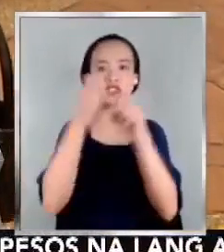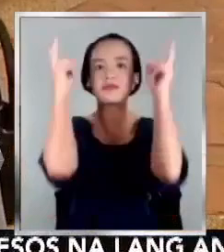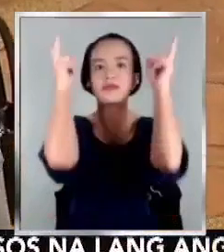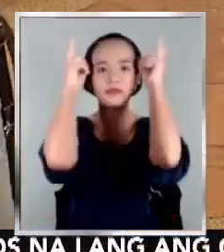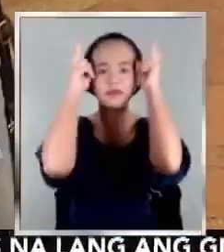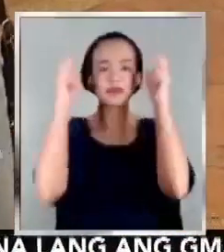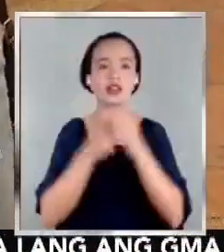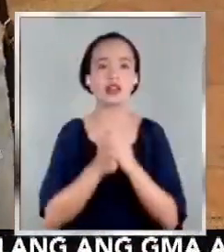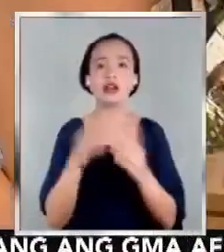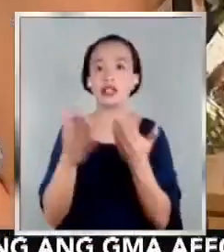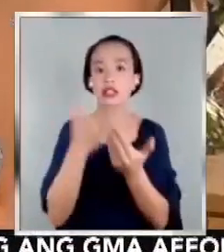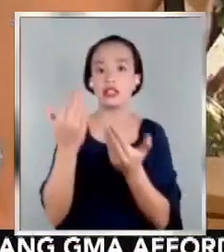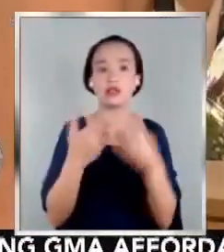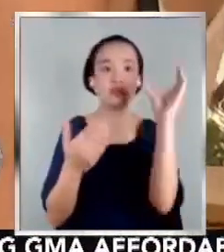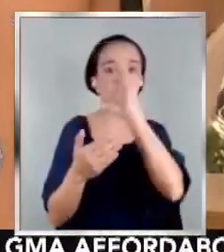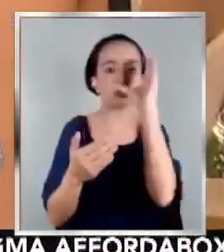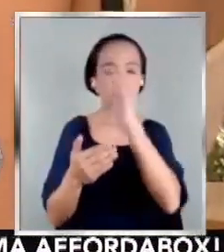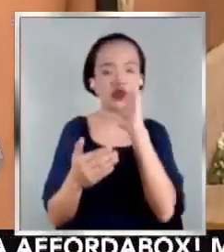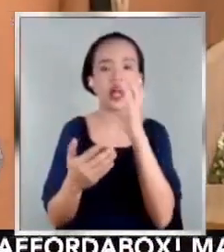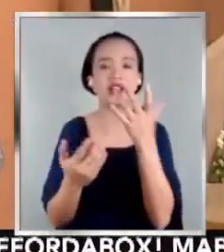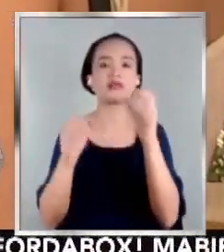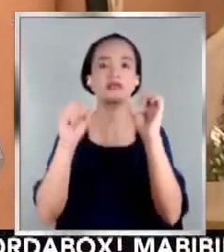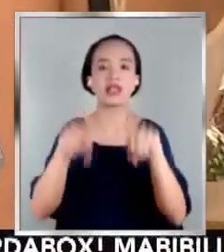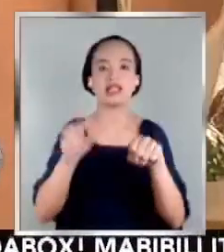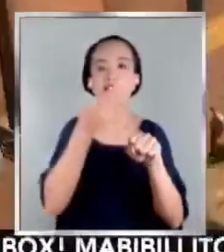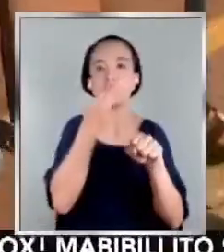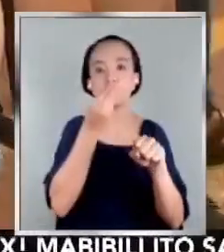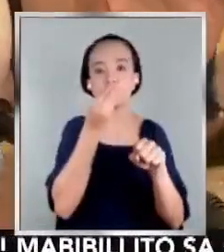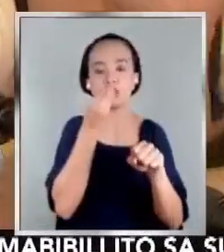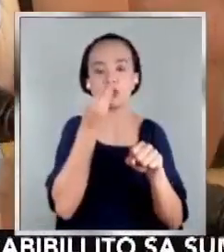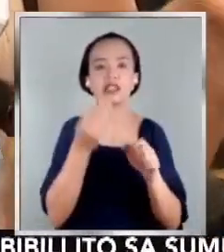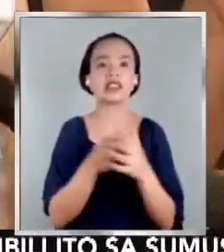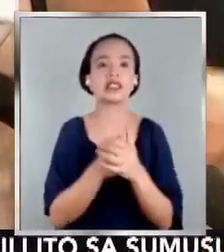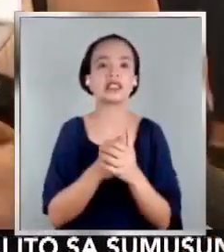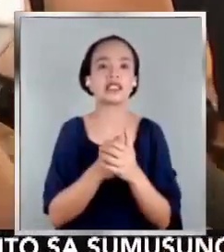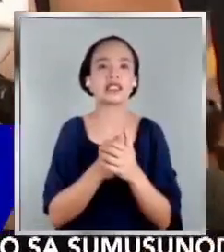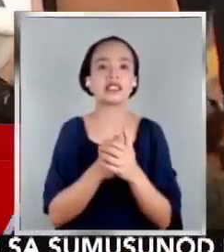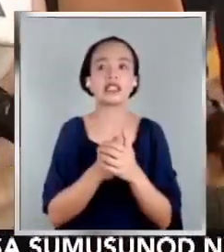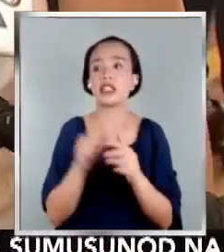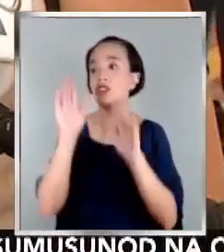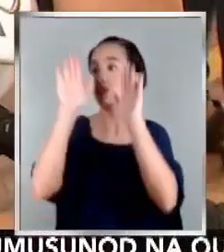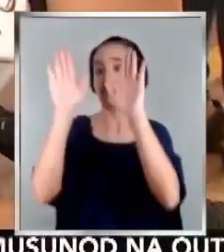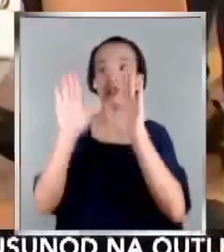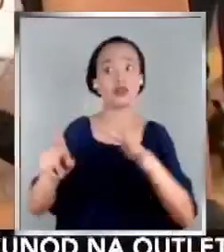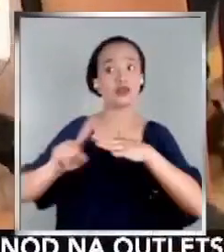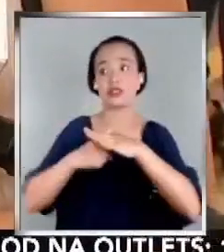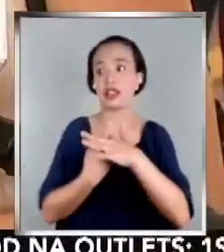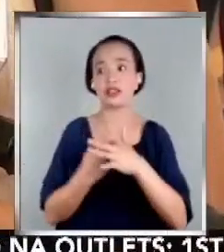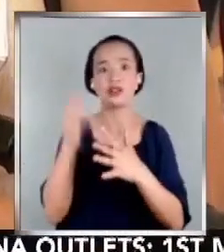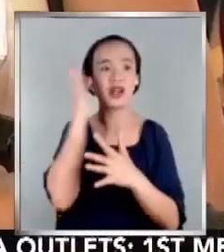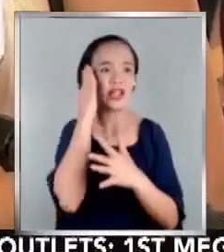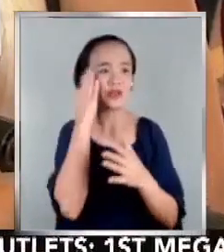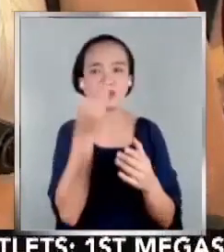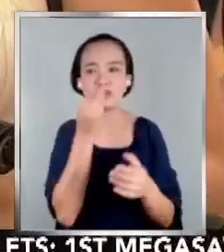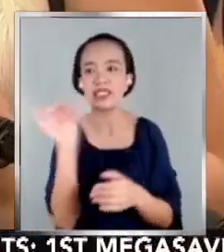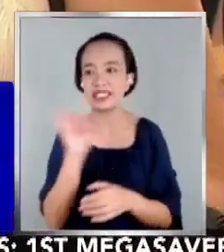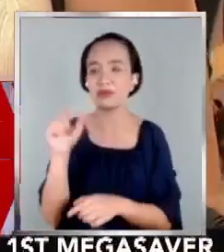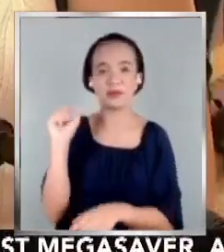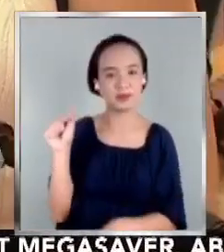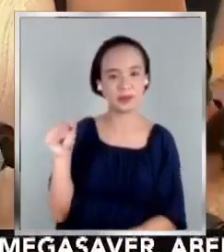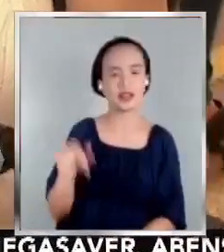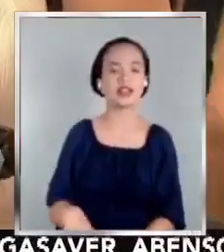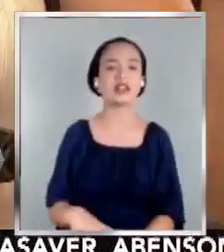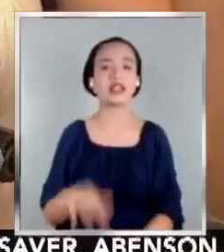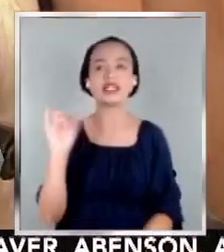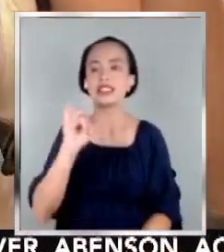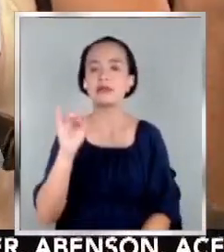pagkaing hindi nalalayong itsura at lasa sa nakagawian. It's great to start with familiar foods. Yung mga ganito nga po. So parang it's familiar